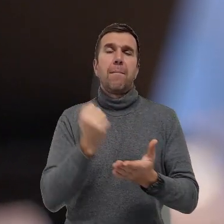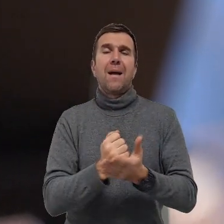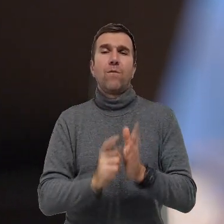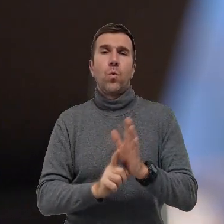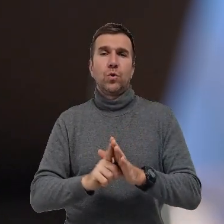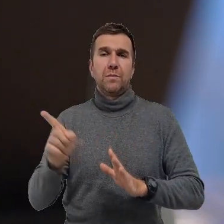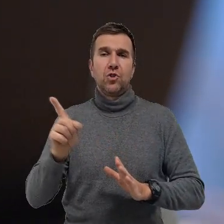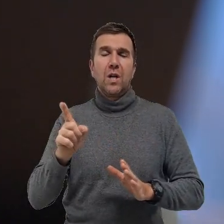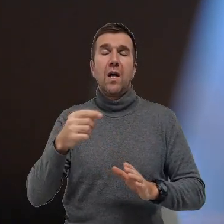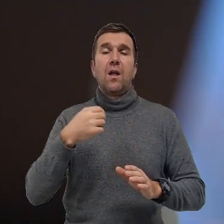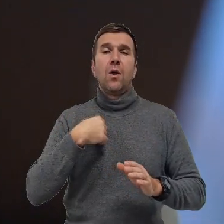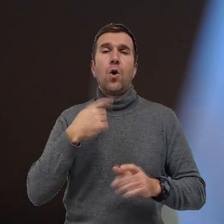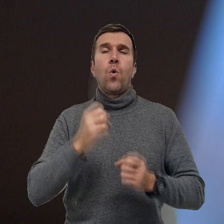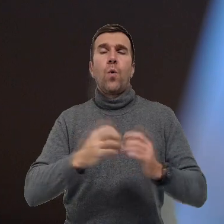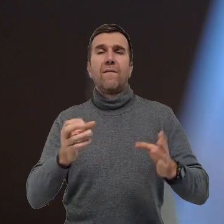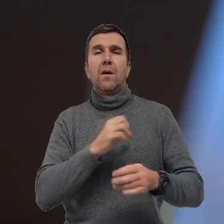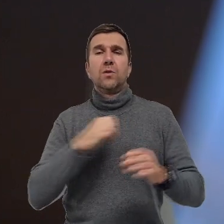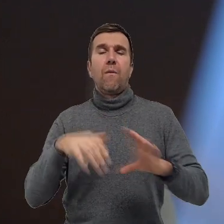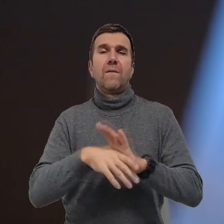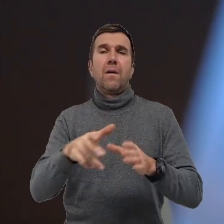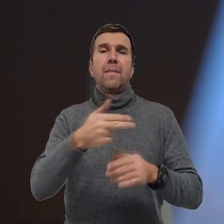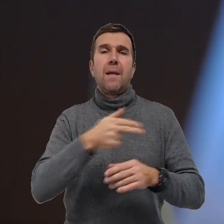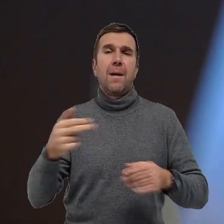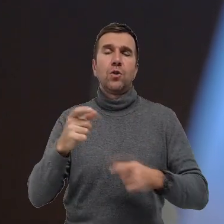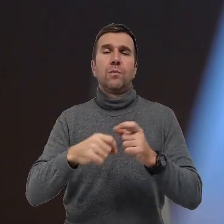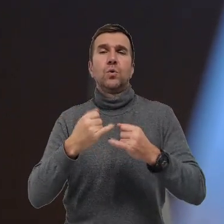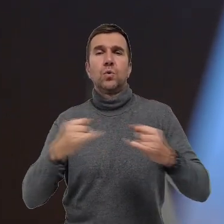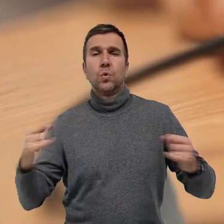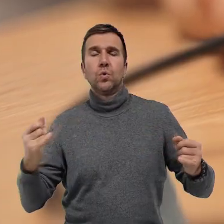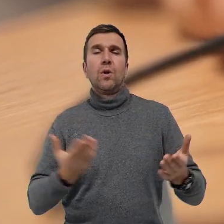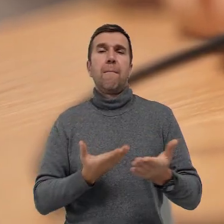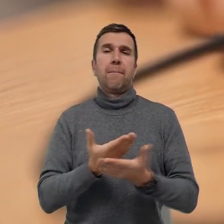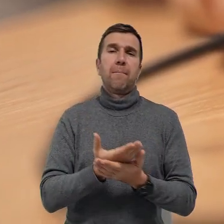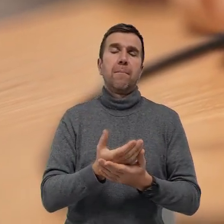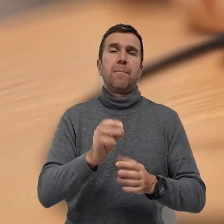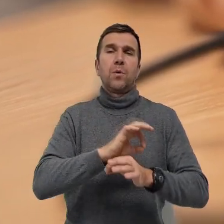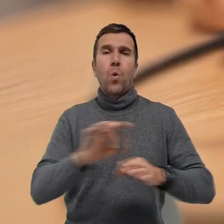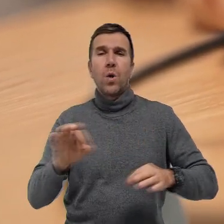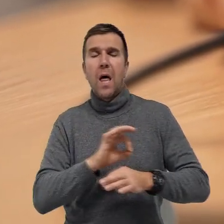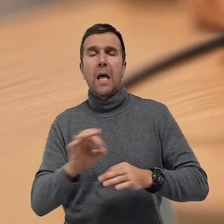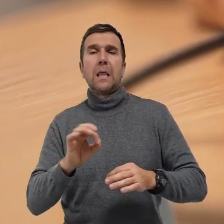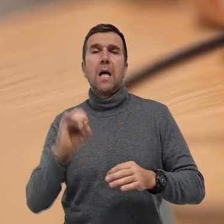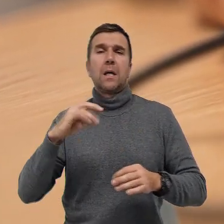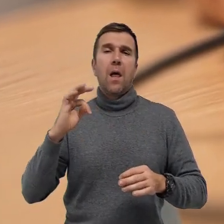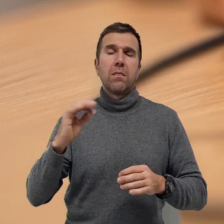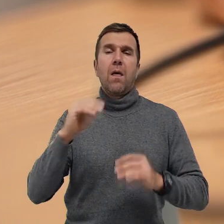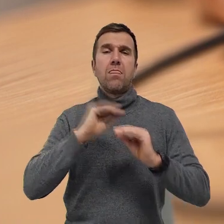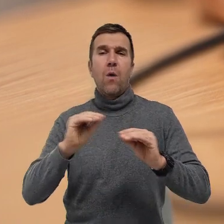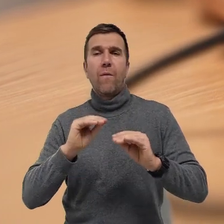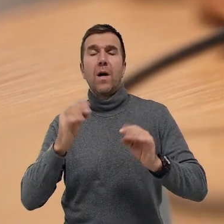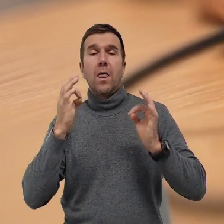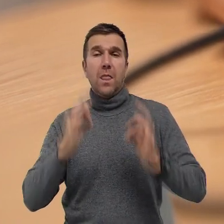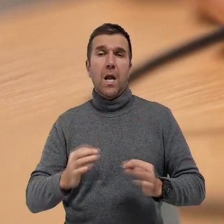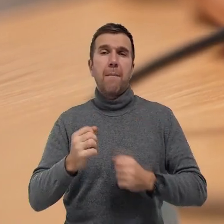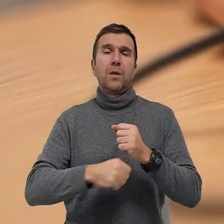kosmicznego. Staram się ciągle rozwijać w tym temacie, biorąc udział w różnych projektach i grantach naukowych, a